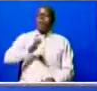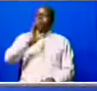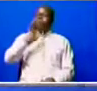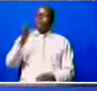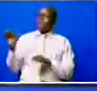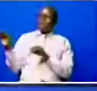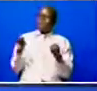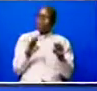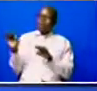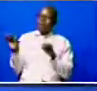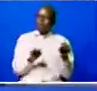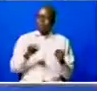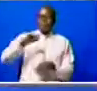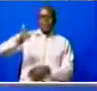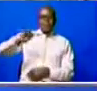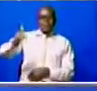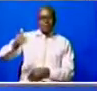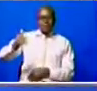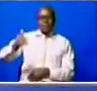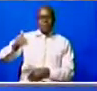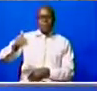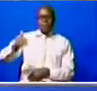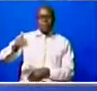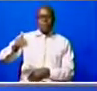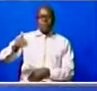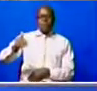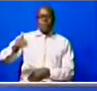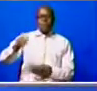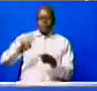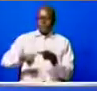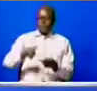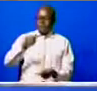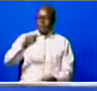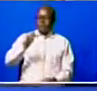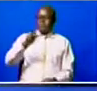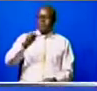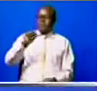kuanza kuingia katikati mwa mji wa Garissa na Mororo kaunti ya Tana River.